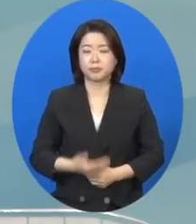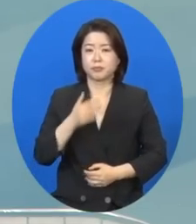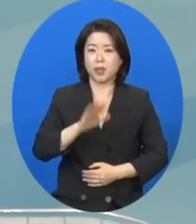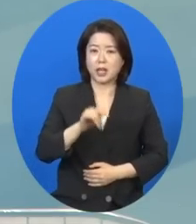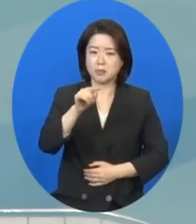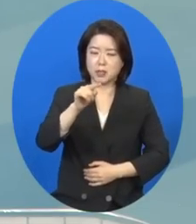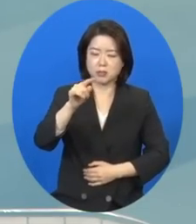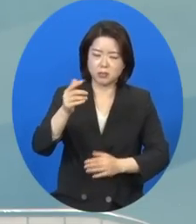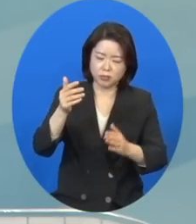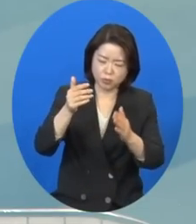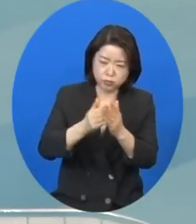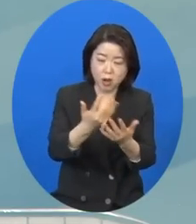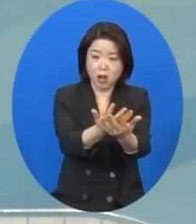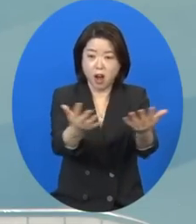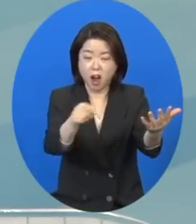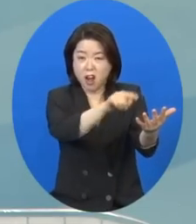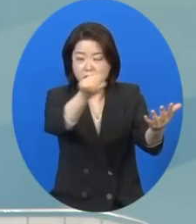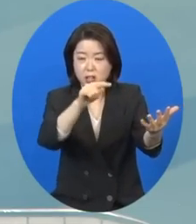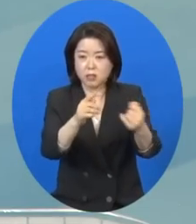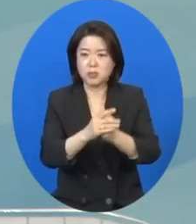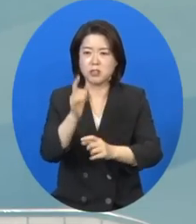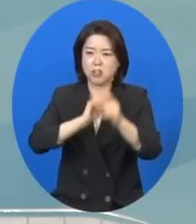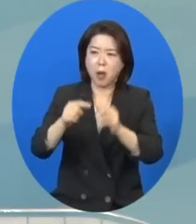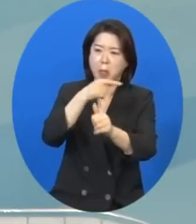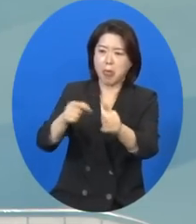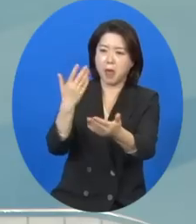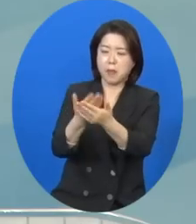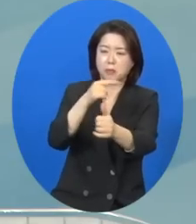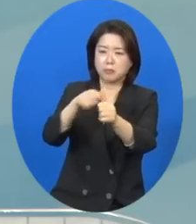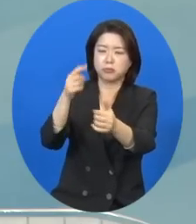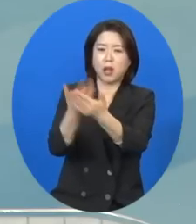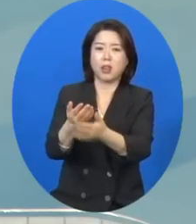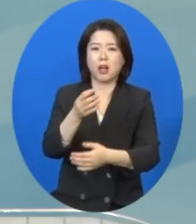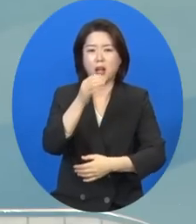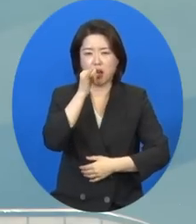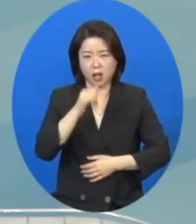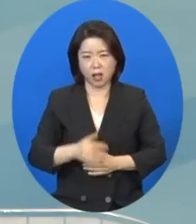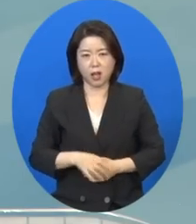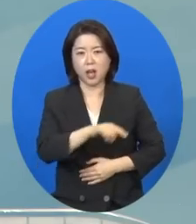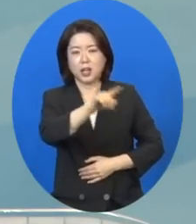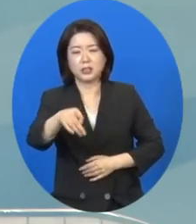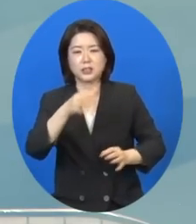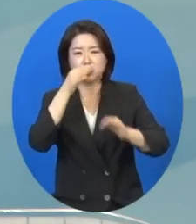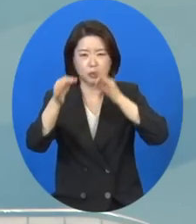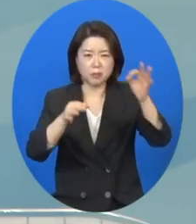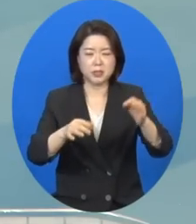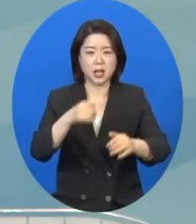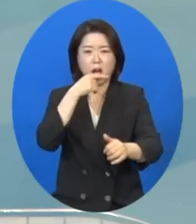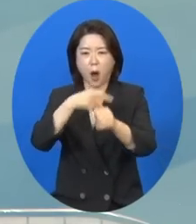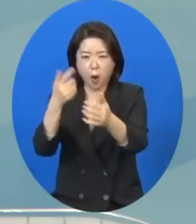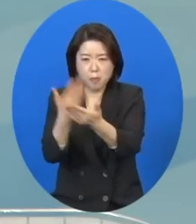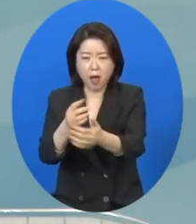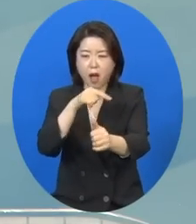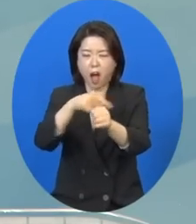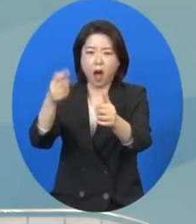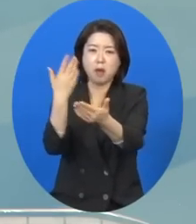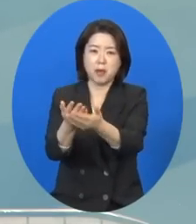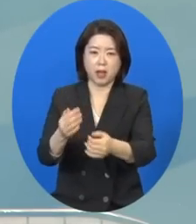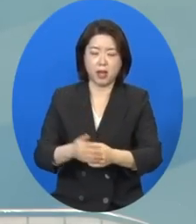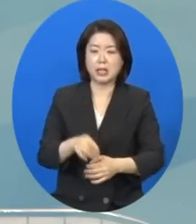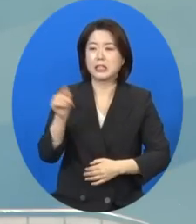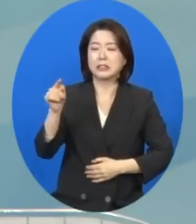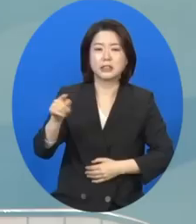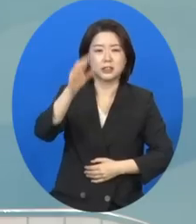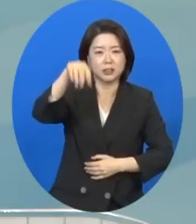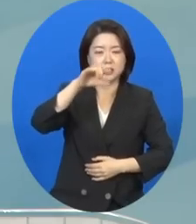그럴수록 군중들은 더욱더 그를 없애 버리라고 외치죠 15절에 보니까 그들이 외쳤다 없애버리시어 없애 버리시오 그를